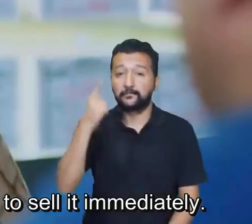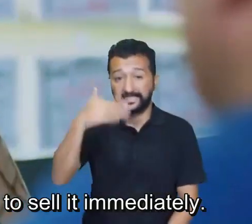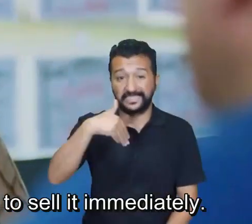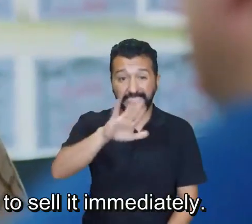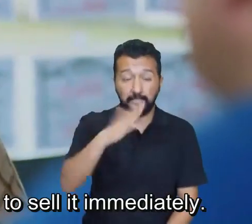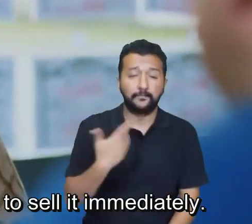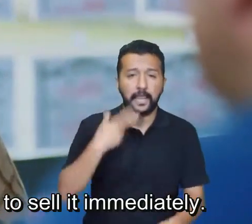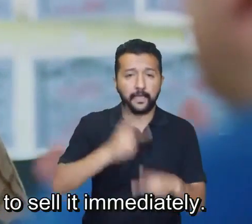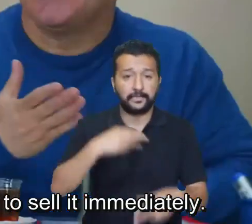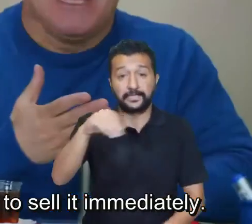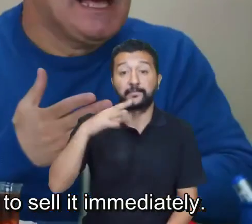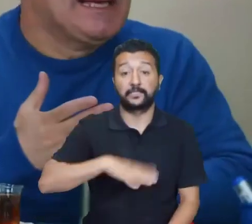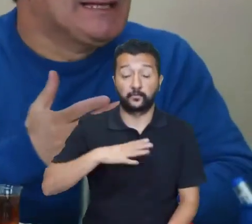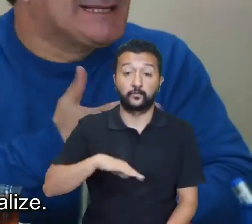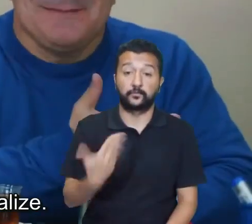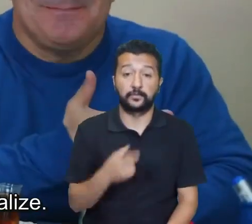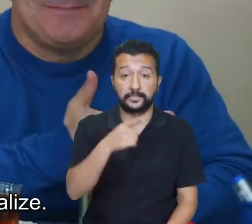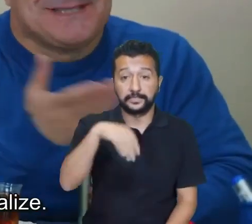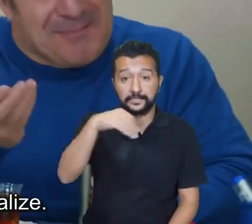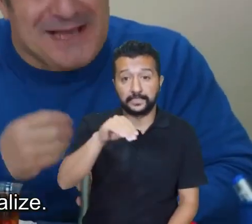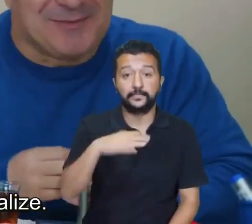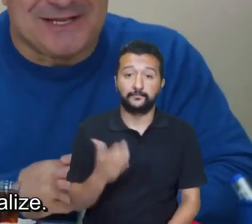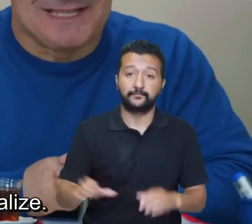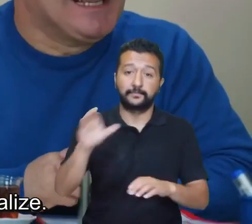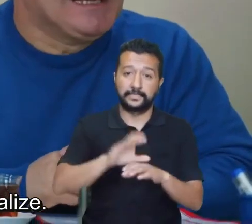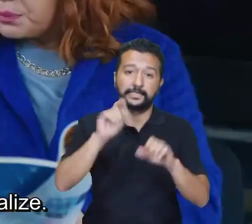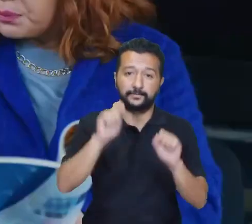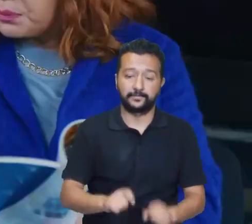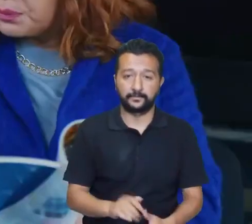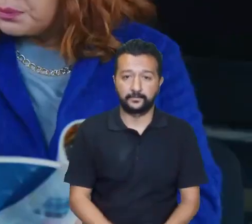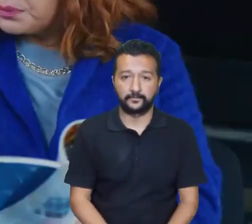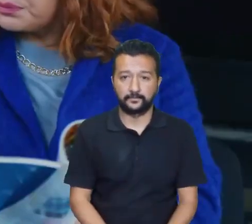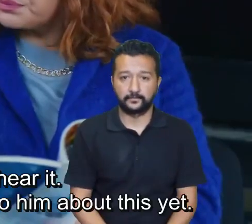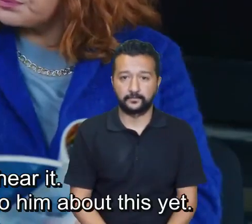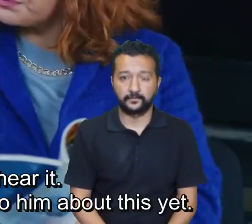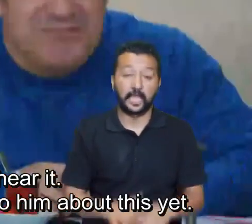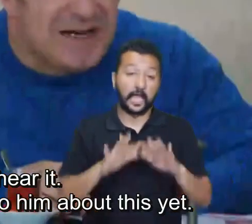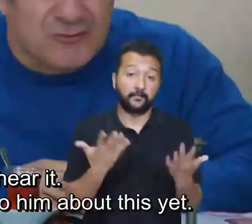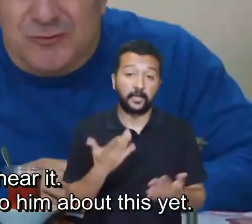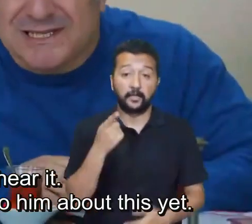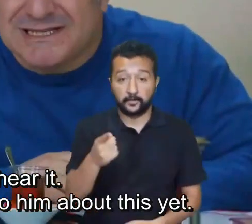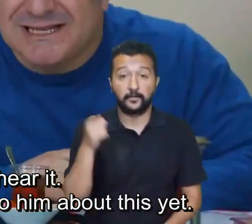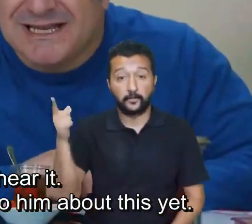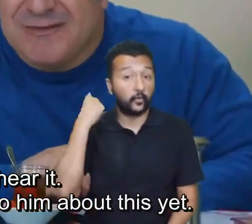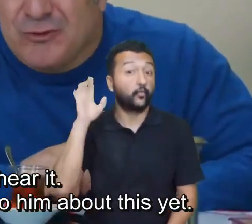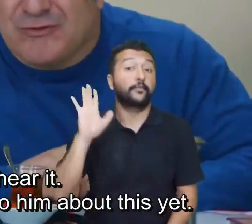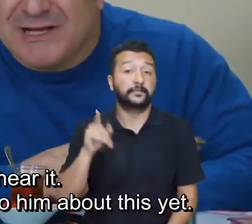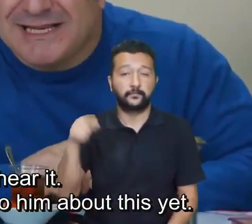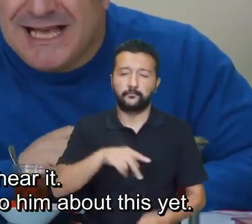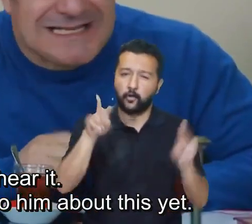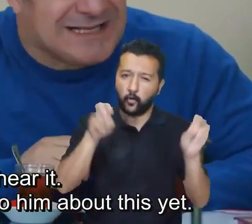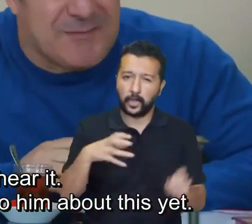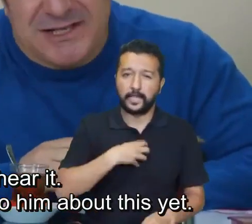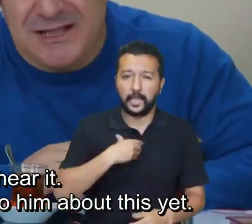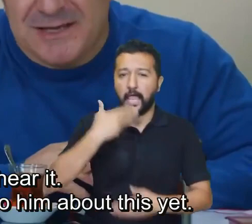çıksa ben hemen satmak istiyorum. Satıp sermaye yapacağız. Ama Perrak duymasın. Bu konuda